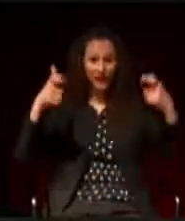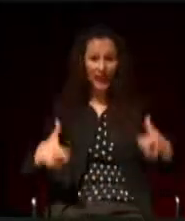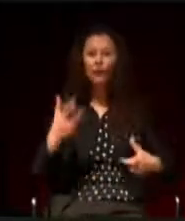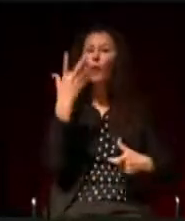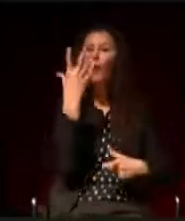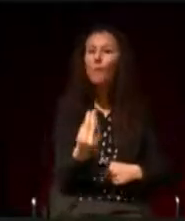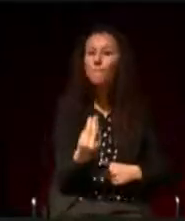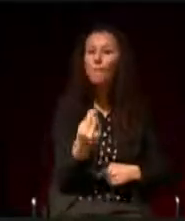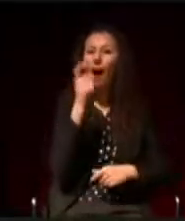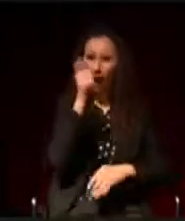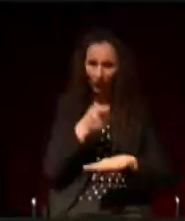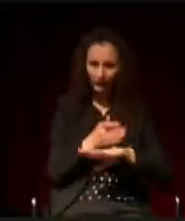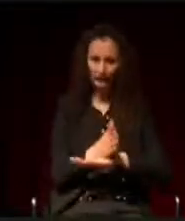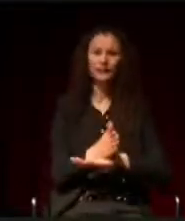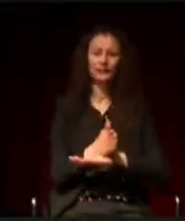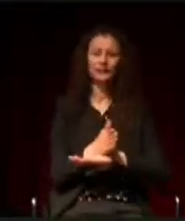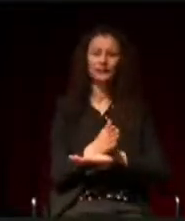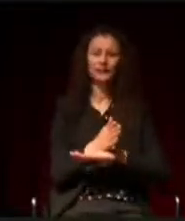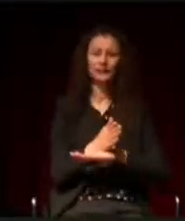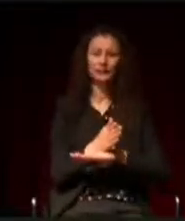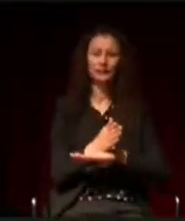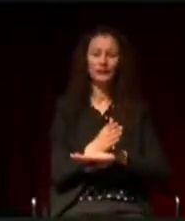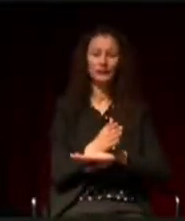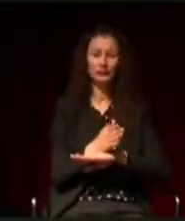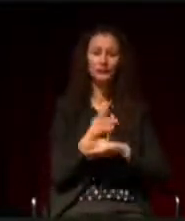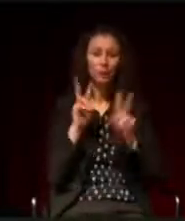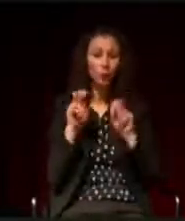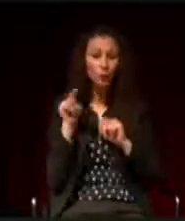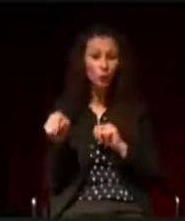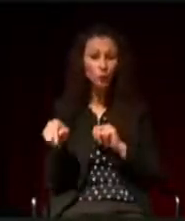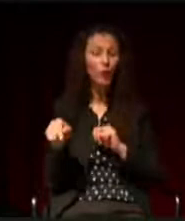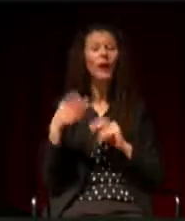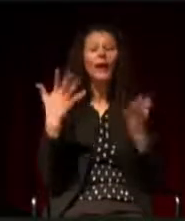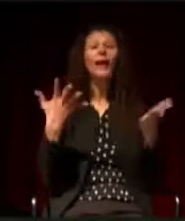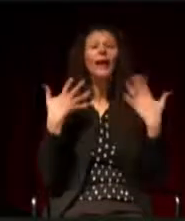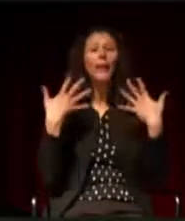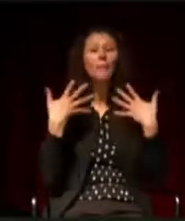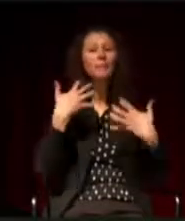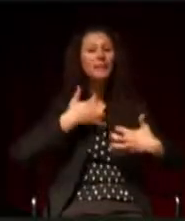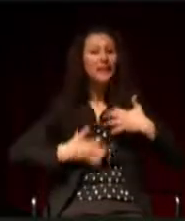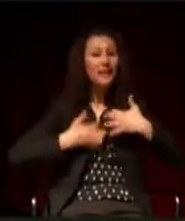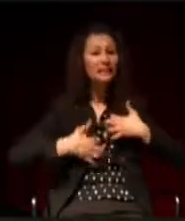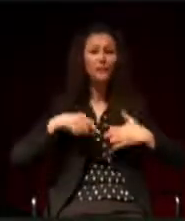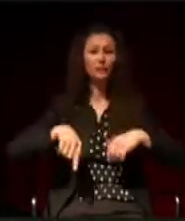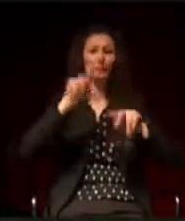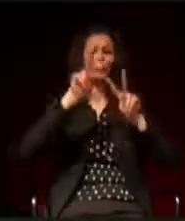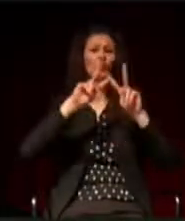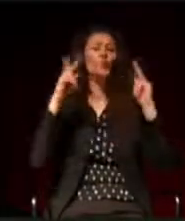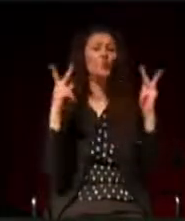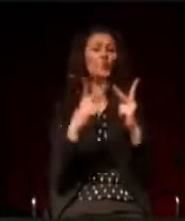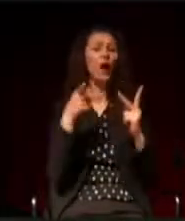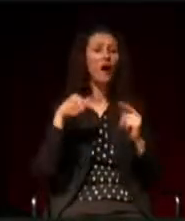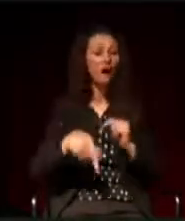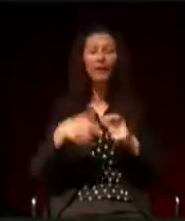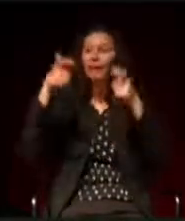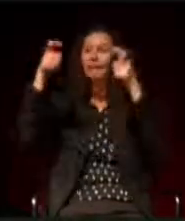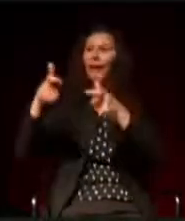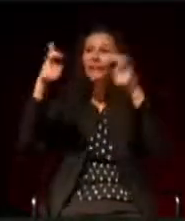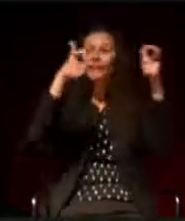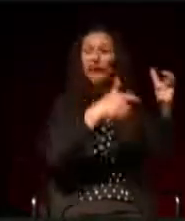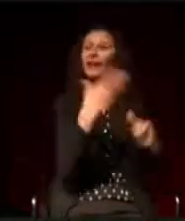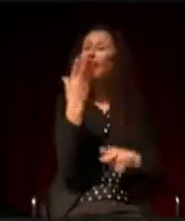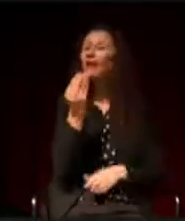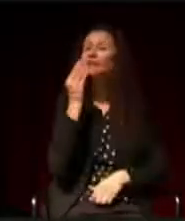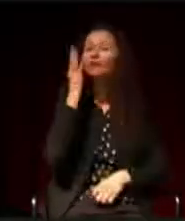olmak asıl meziyettir. Hele ki iklim krizinin yaşandığı bir dünyada kentlerin